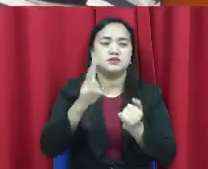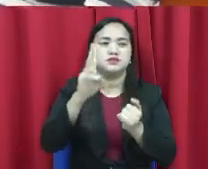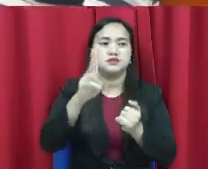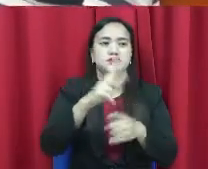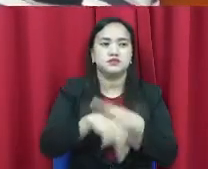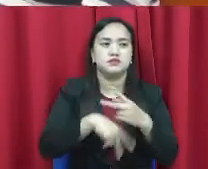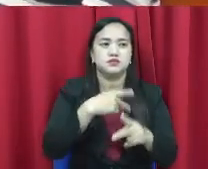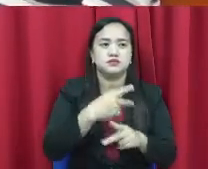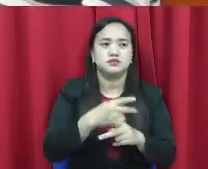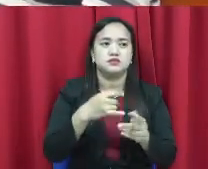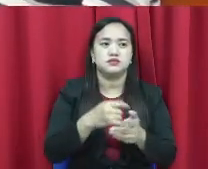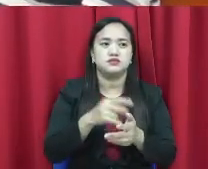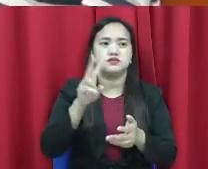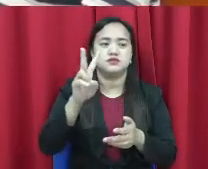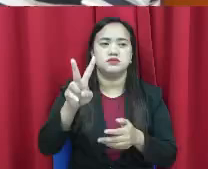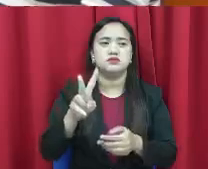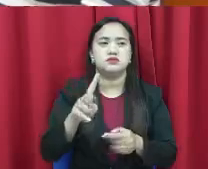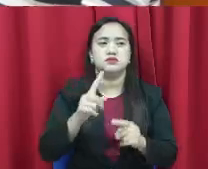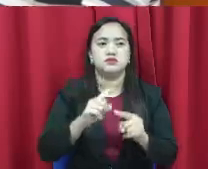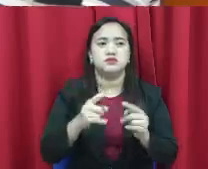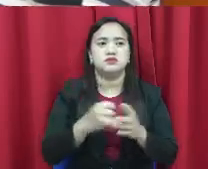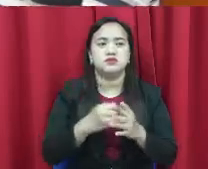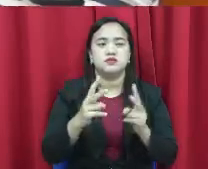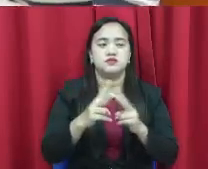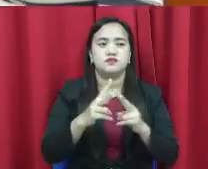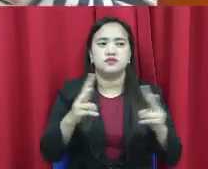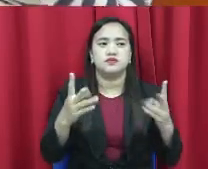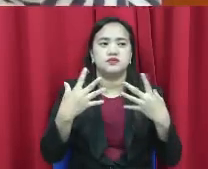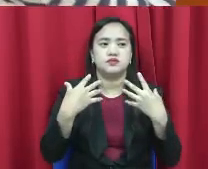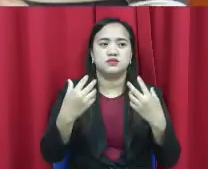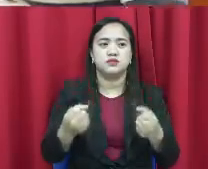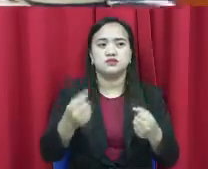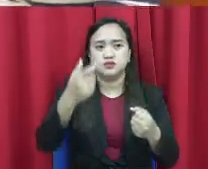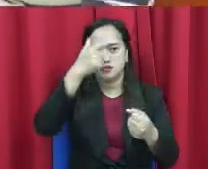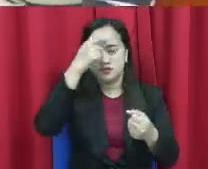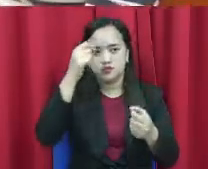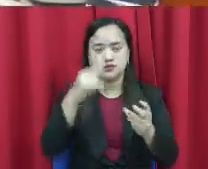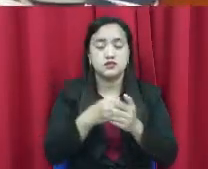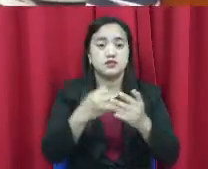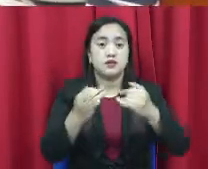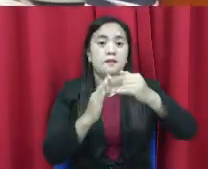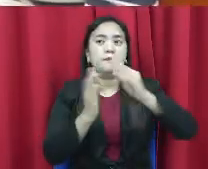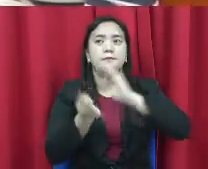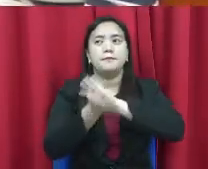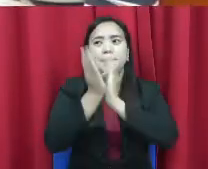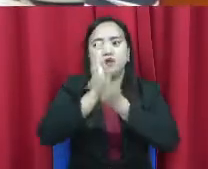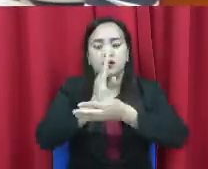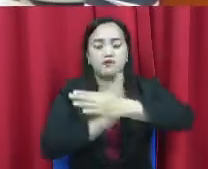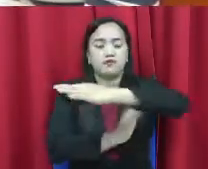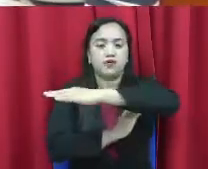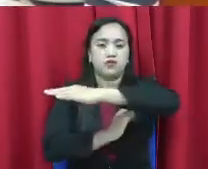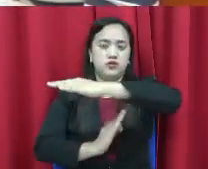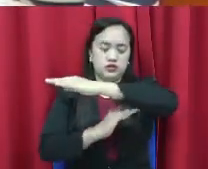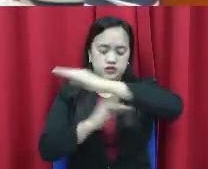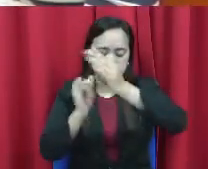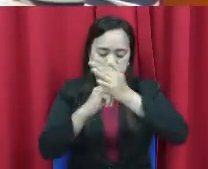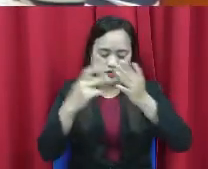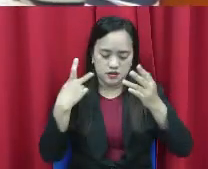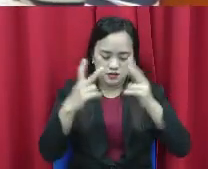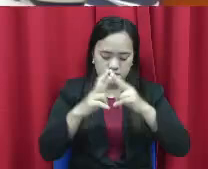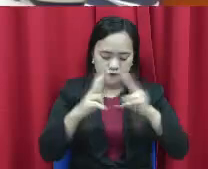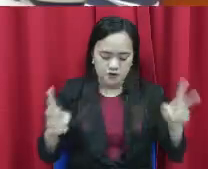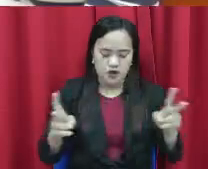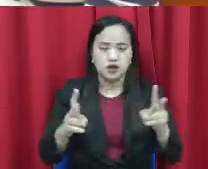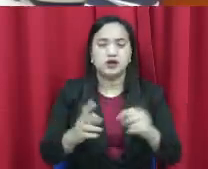po parang dalawang bagay lang pero Matindi kasi yun yung pundasyon yes opo yung magkaroon sila ng maliwanag at firm